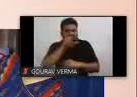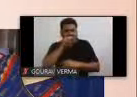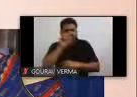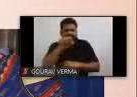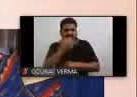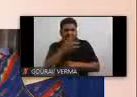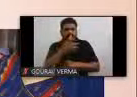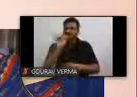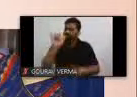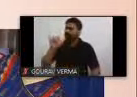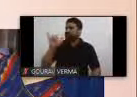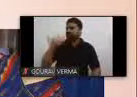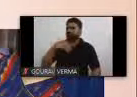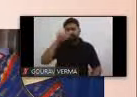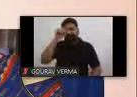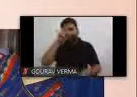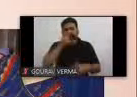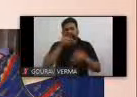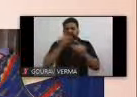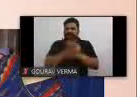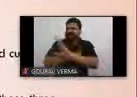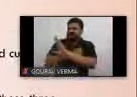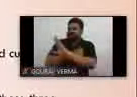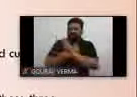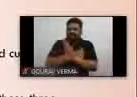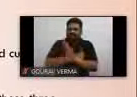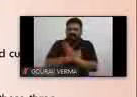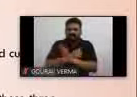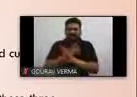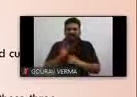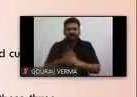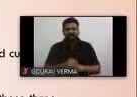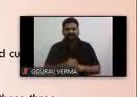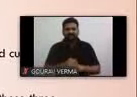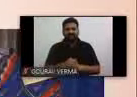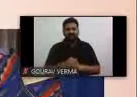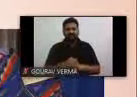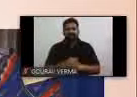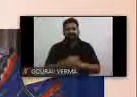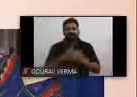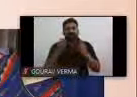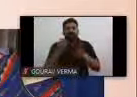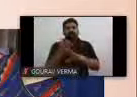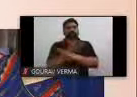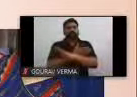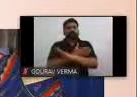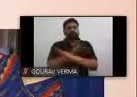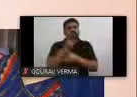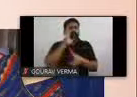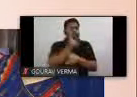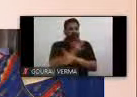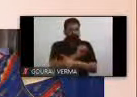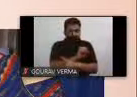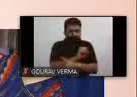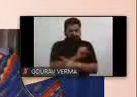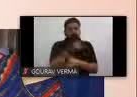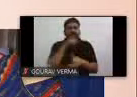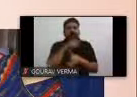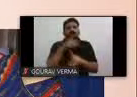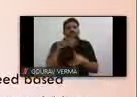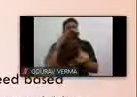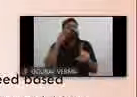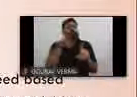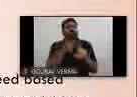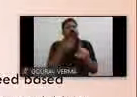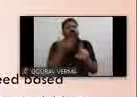de. Sorry. I'm really sorry. Early intervention में मेन बात है, एक